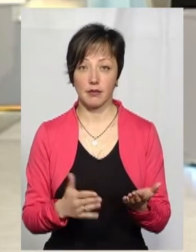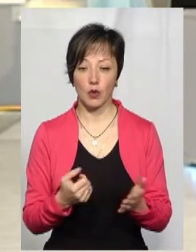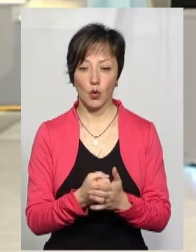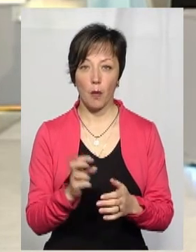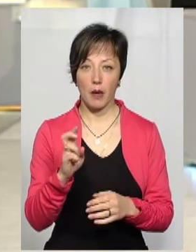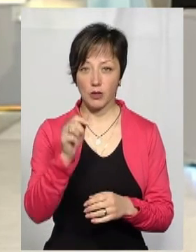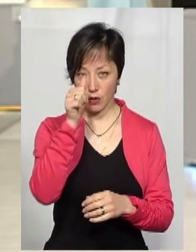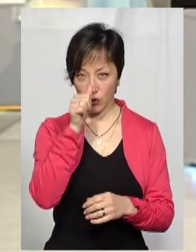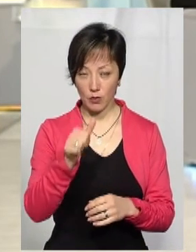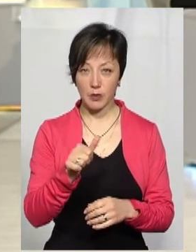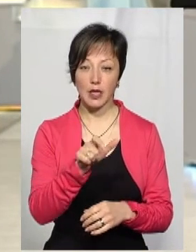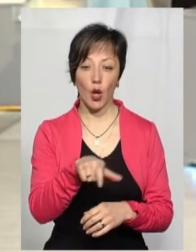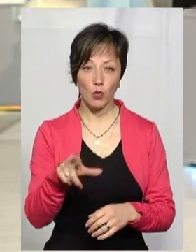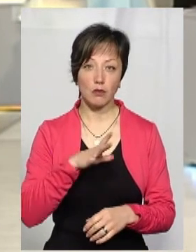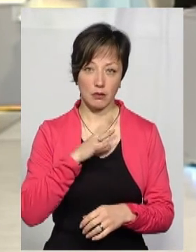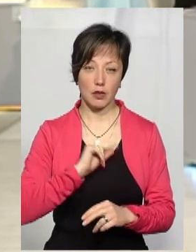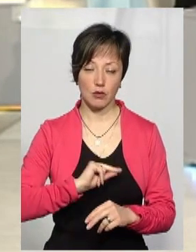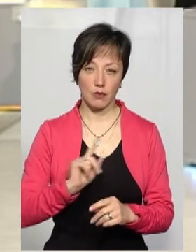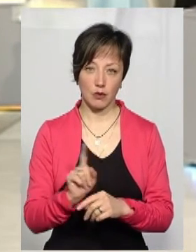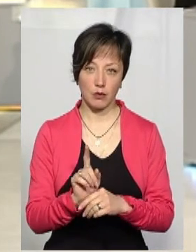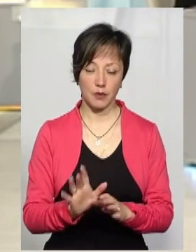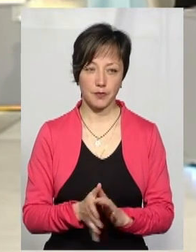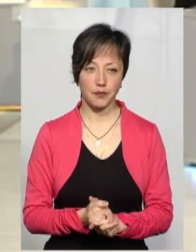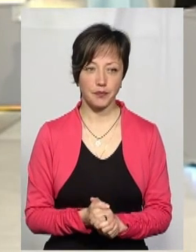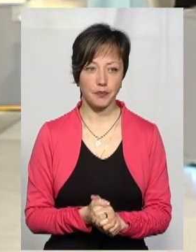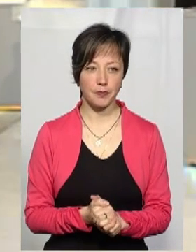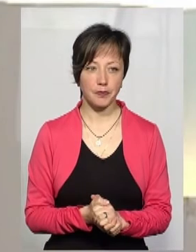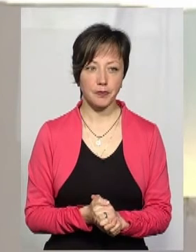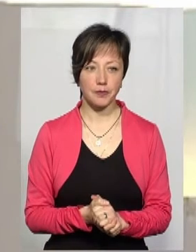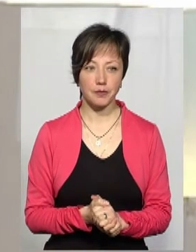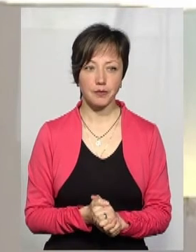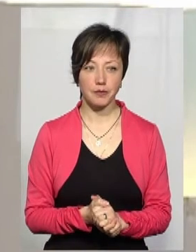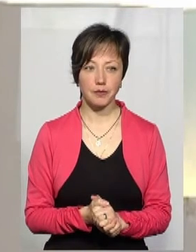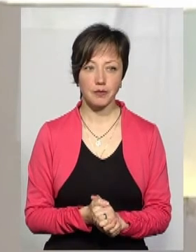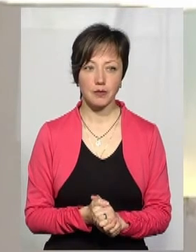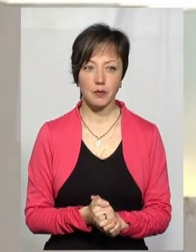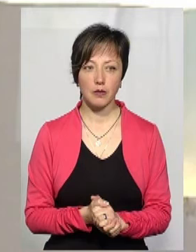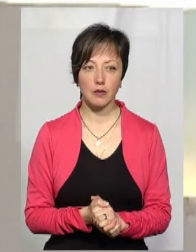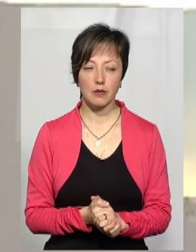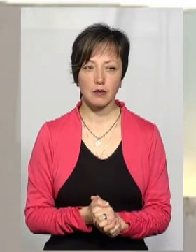до березня люди працювали, і нормально. Ну, навчання...